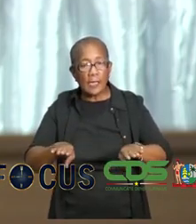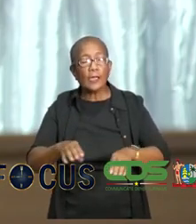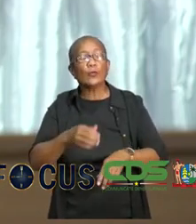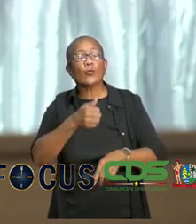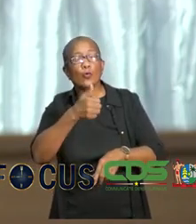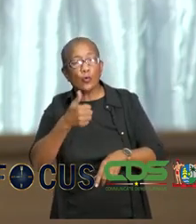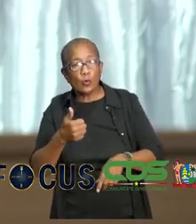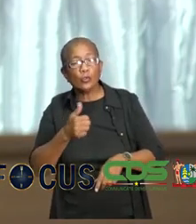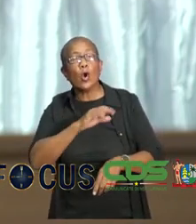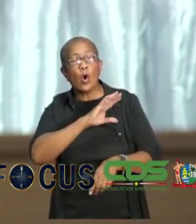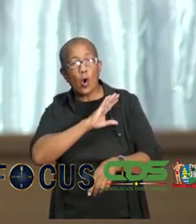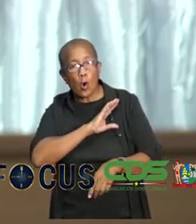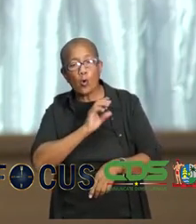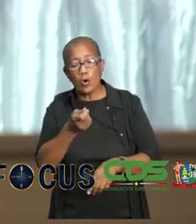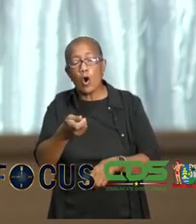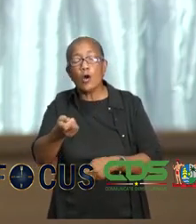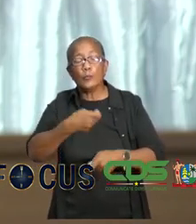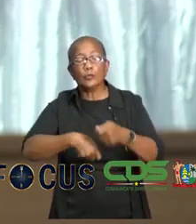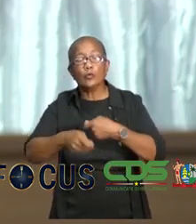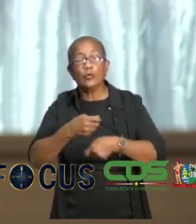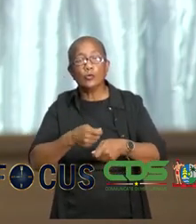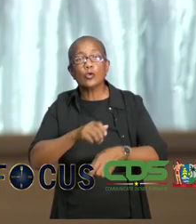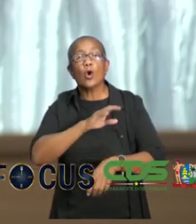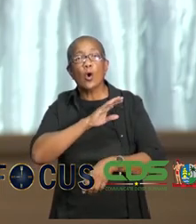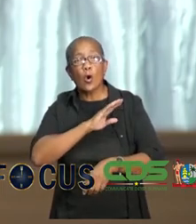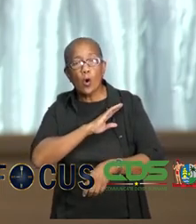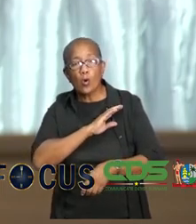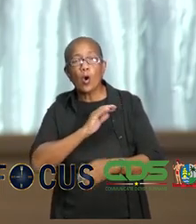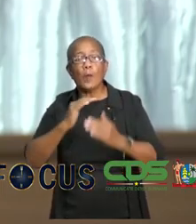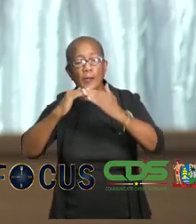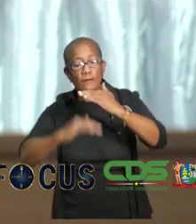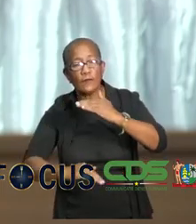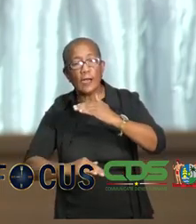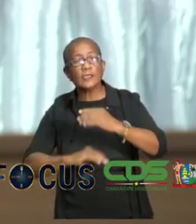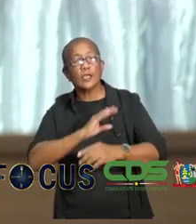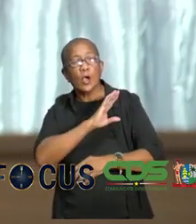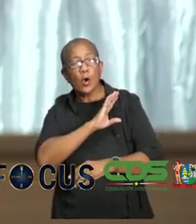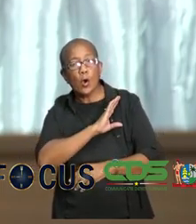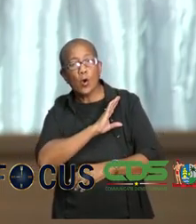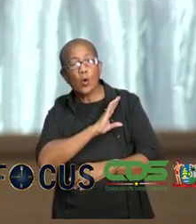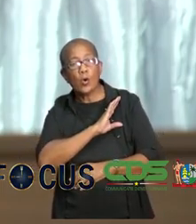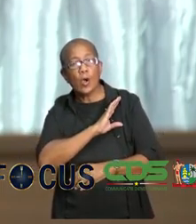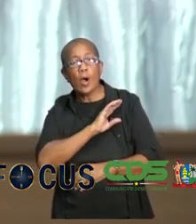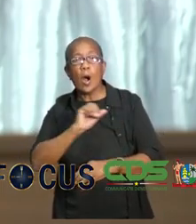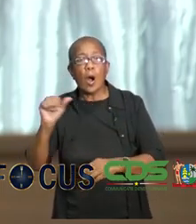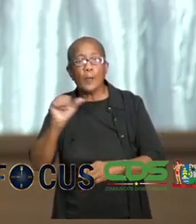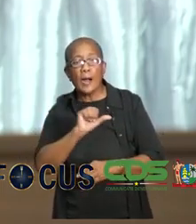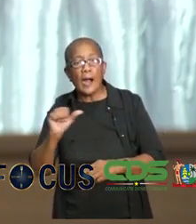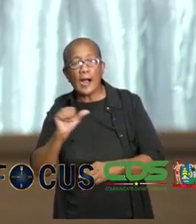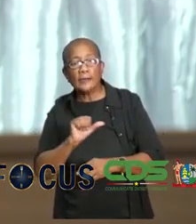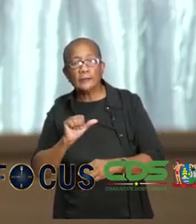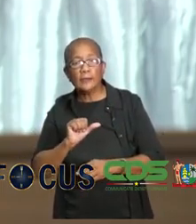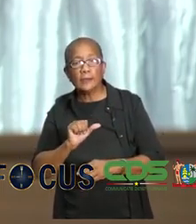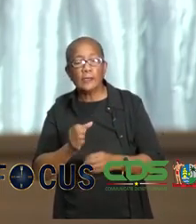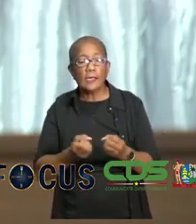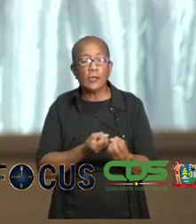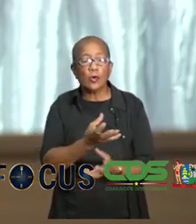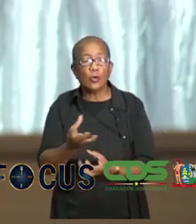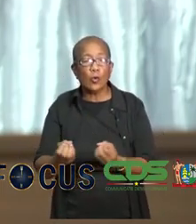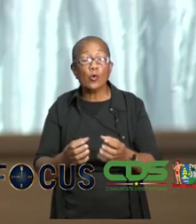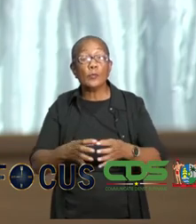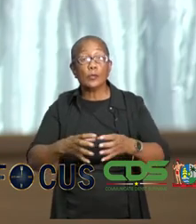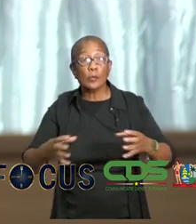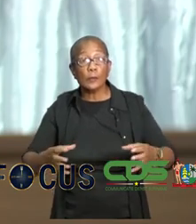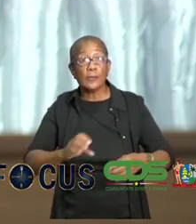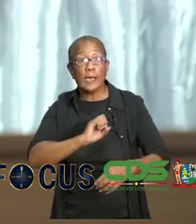ook op het koersenfront, ook op inflatie, ook op andere economische grootheden. En ik kan